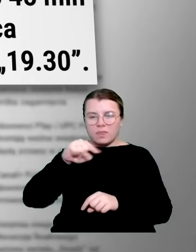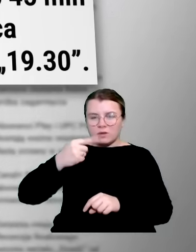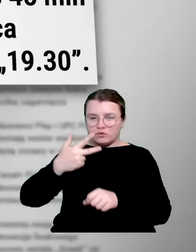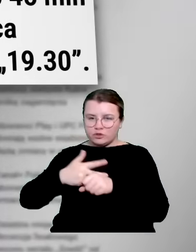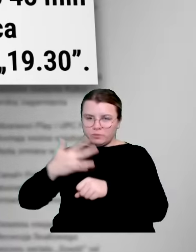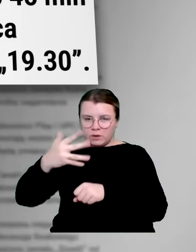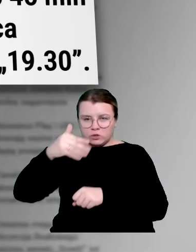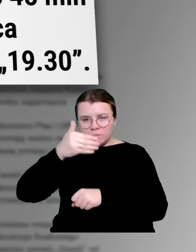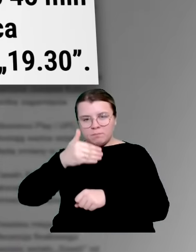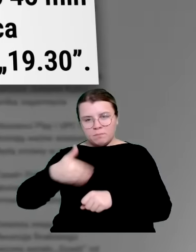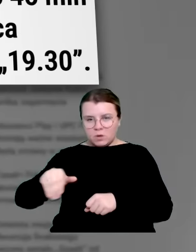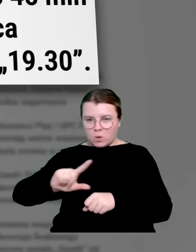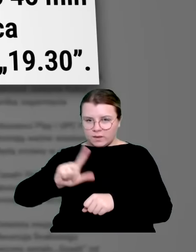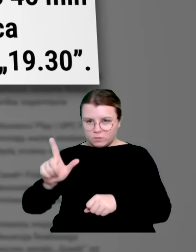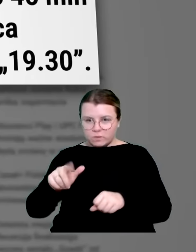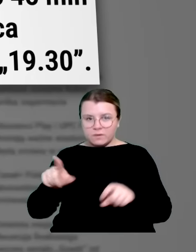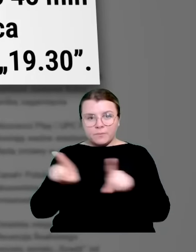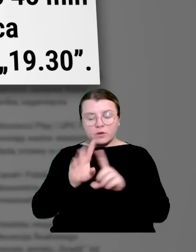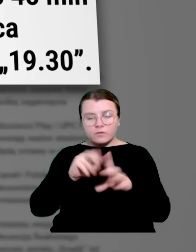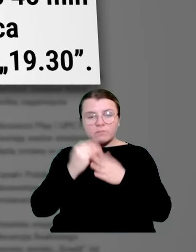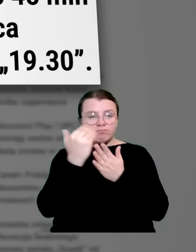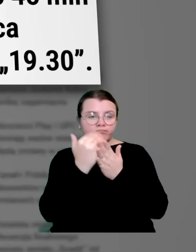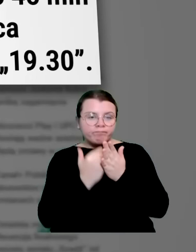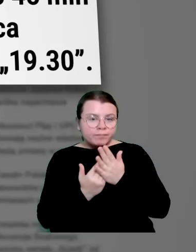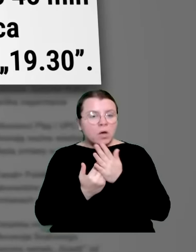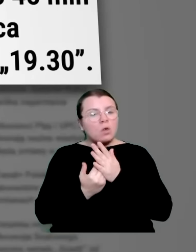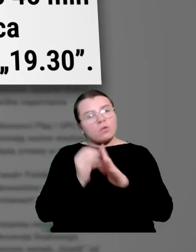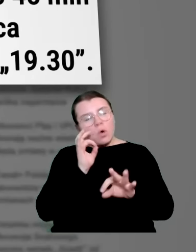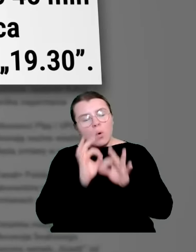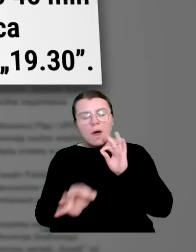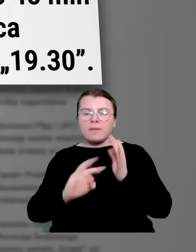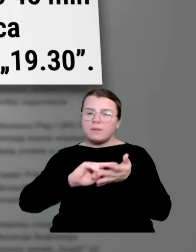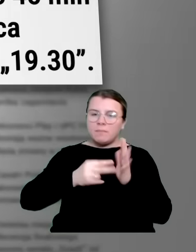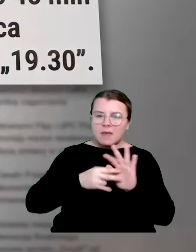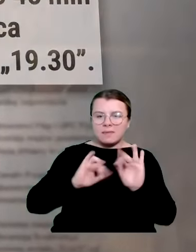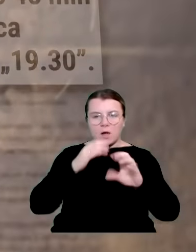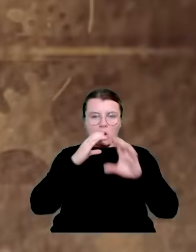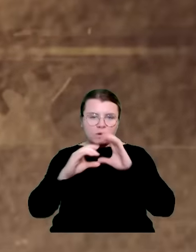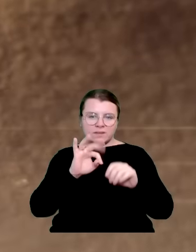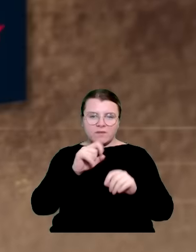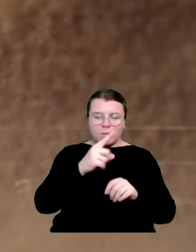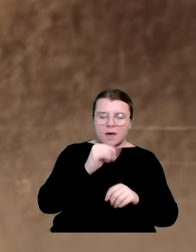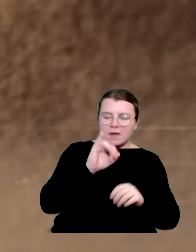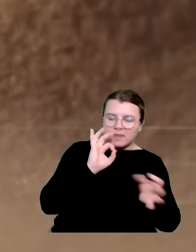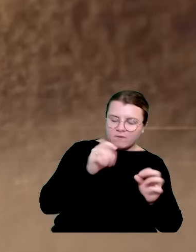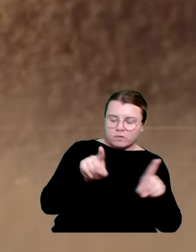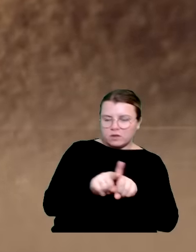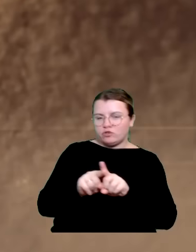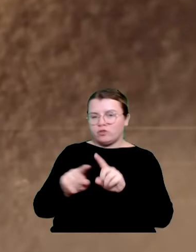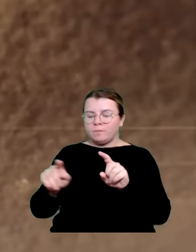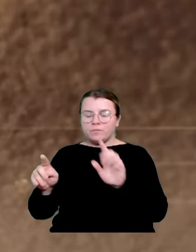briefie nadawca wskazał dokładne plany co do komunikacji TVP Info i 19.30.